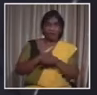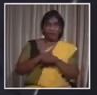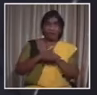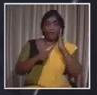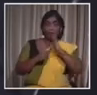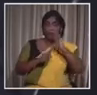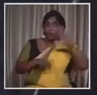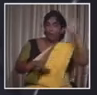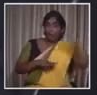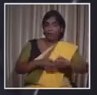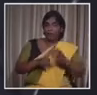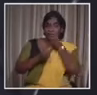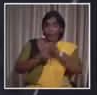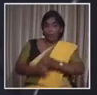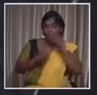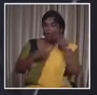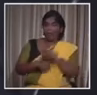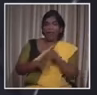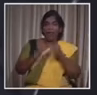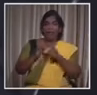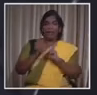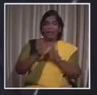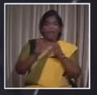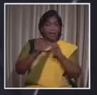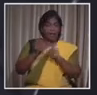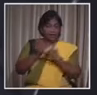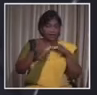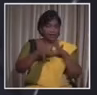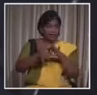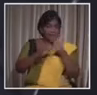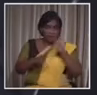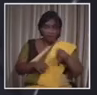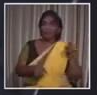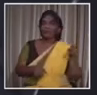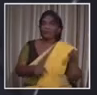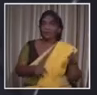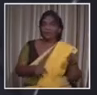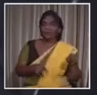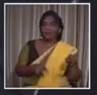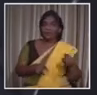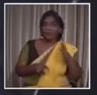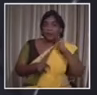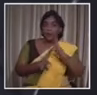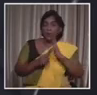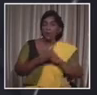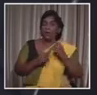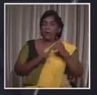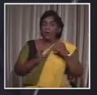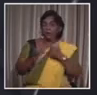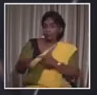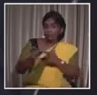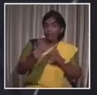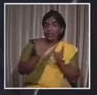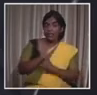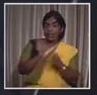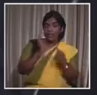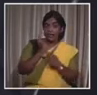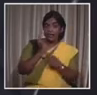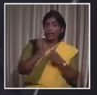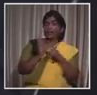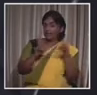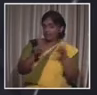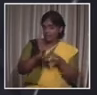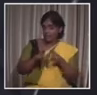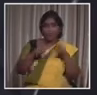විදේශ රටවලින් සම්බන්ධ තිබුණා නම් ISIS ලගේ සම්බන්ධතාව තිබුණා නම් මේකට එන්නේ පිටරට ආයුධ LTT එකට ආවා වගේ. හැබැයි